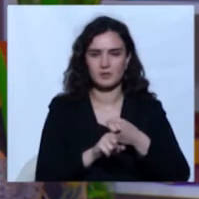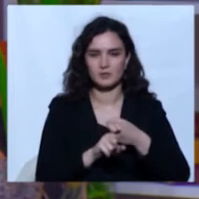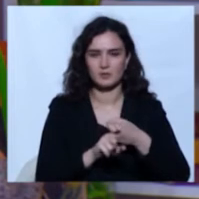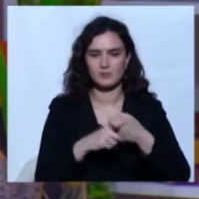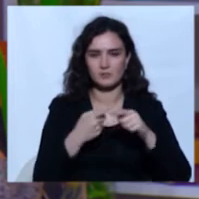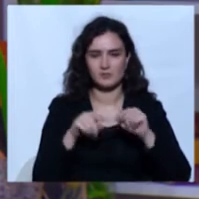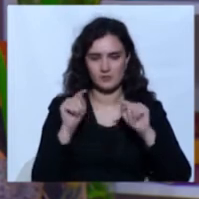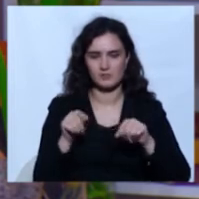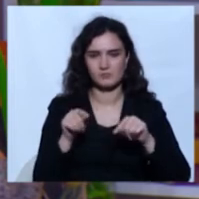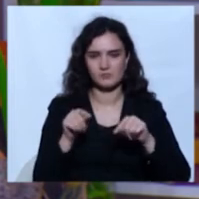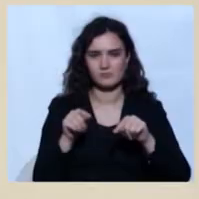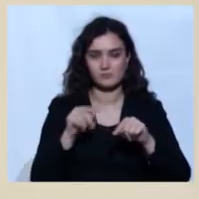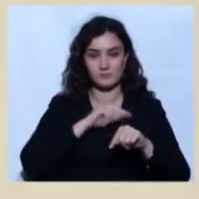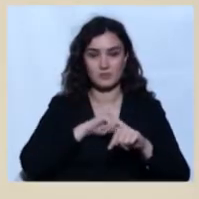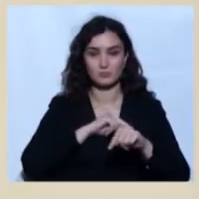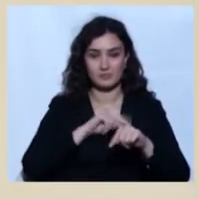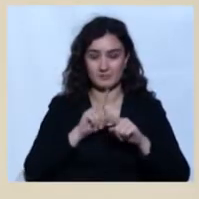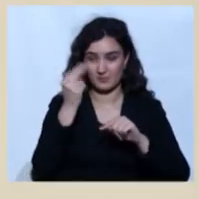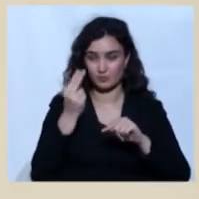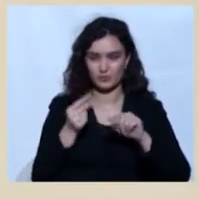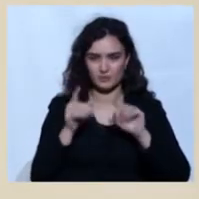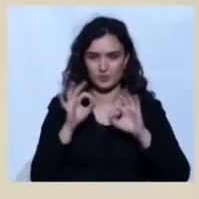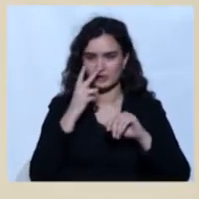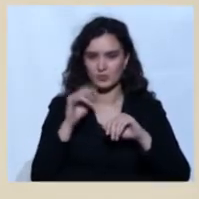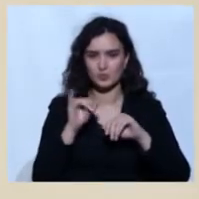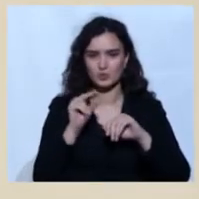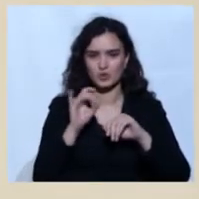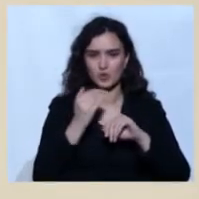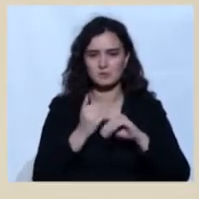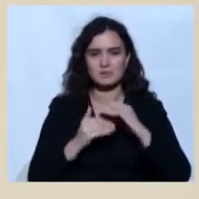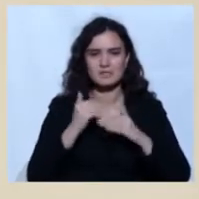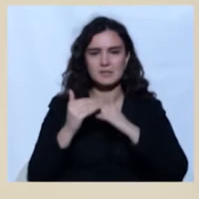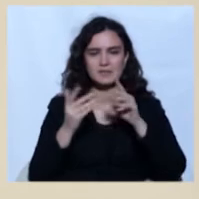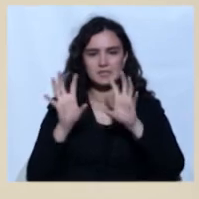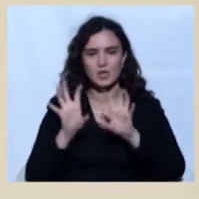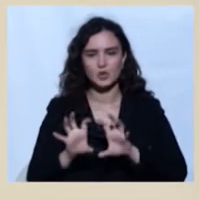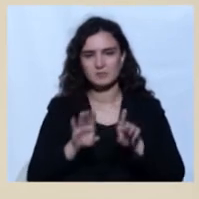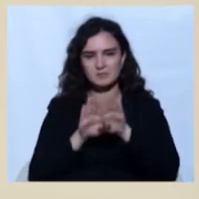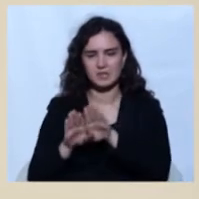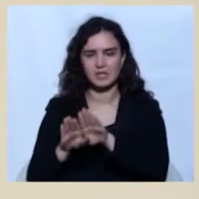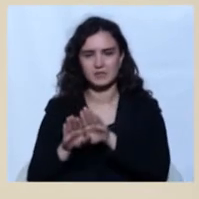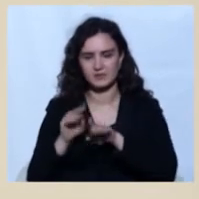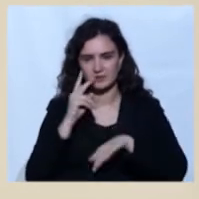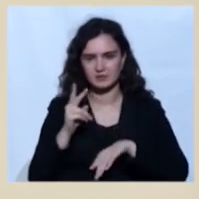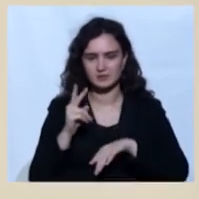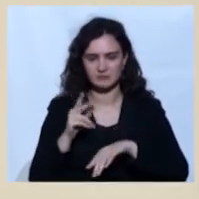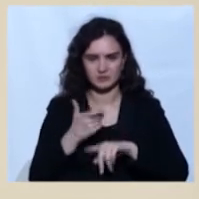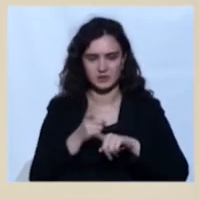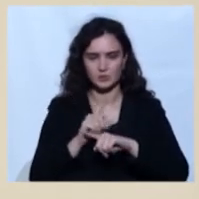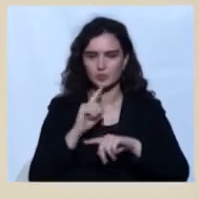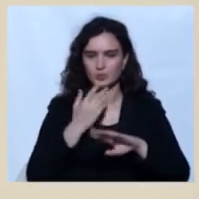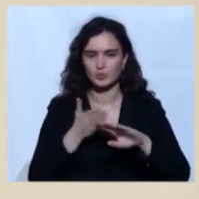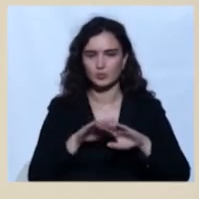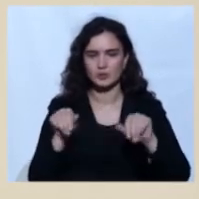ამ ნამუშევარზე თქვენ ხედავთ სწორედ უჩელოს მიერ პერსპექტივის კანონების მიხედვით აგებულ საკმაოდ